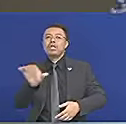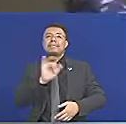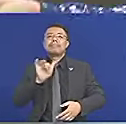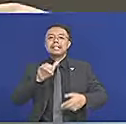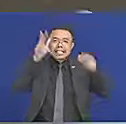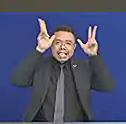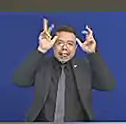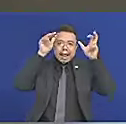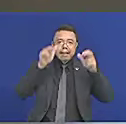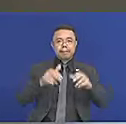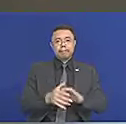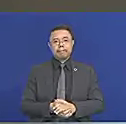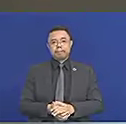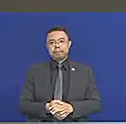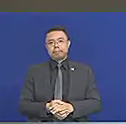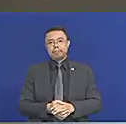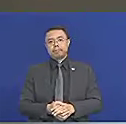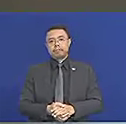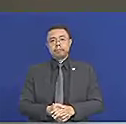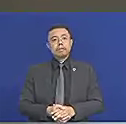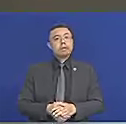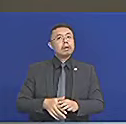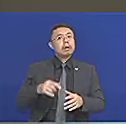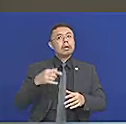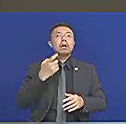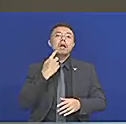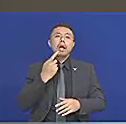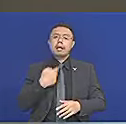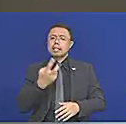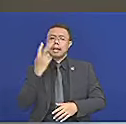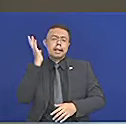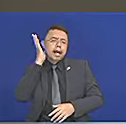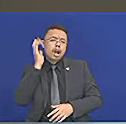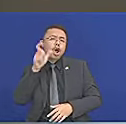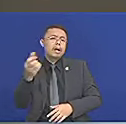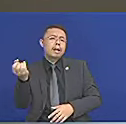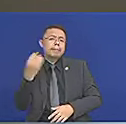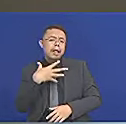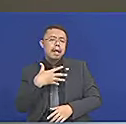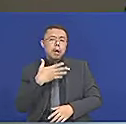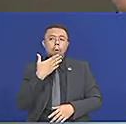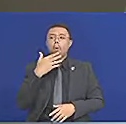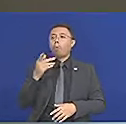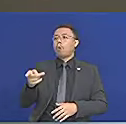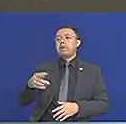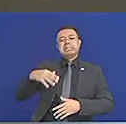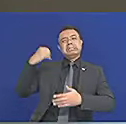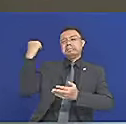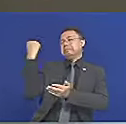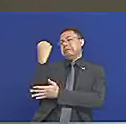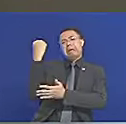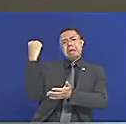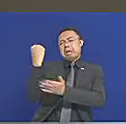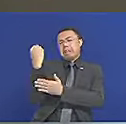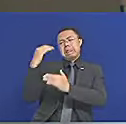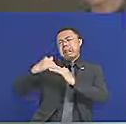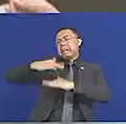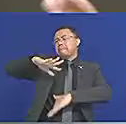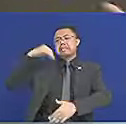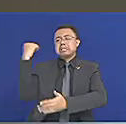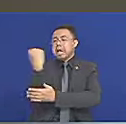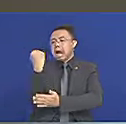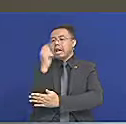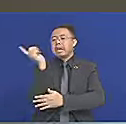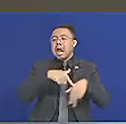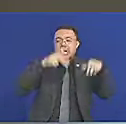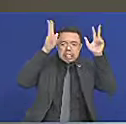seperti setan. Bahkan kadang-kadang kita mendengar orang berkata, wah dia mah jahat, lebih jahat dari